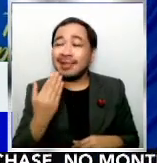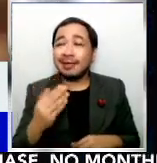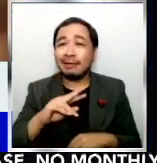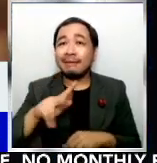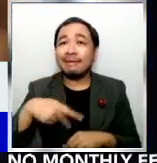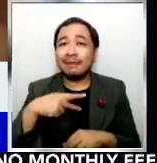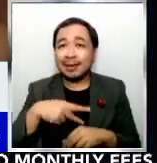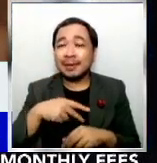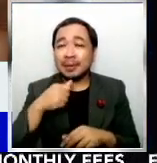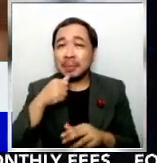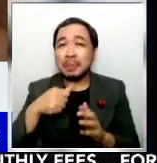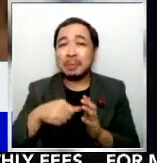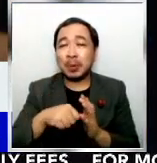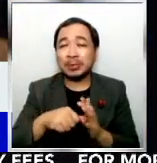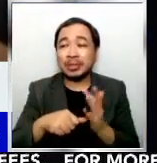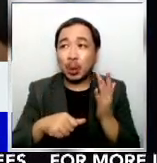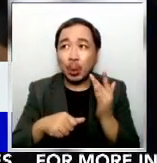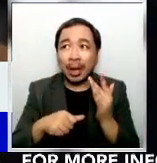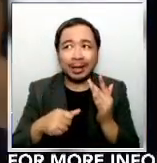sorry, pag-stamp,